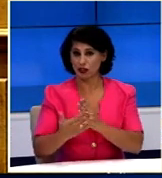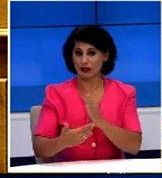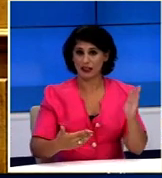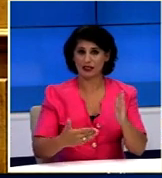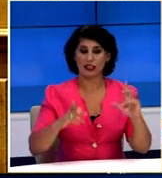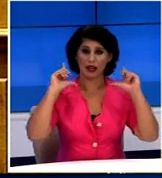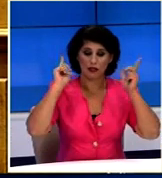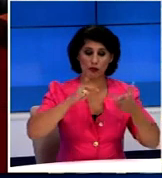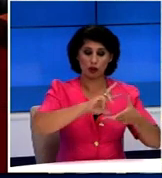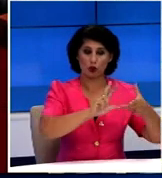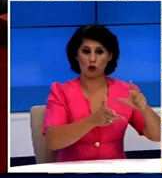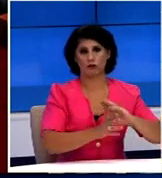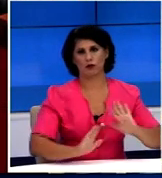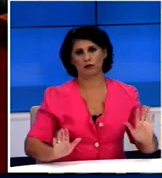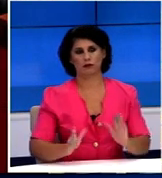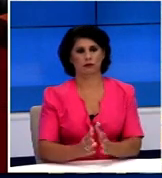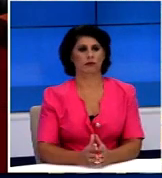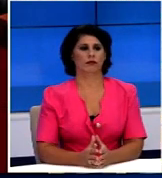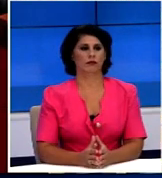δημοκρατικό κόσμο.